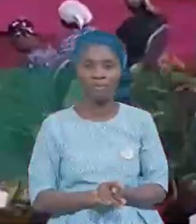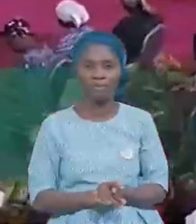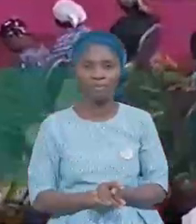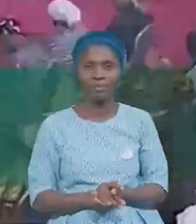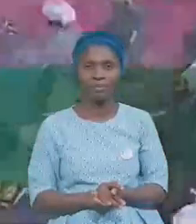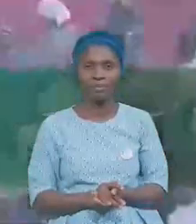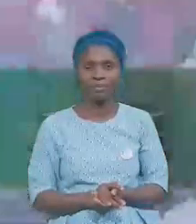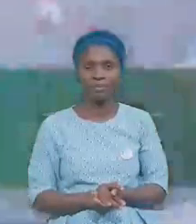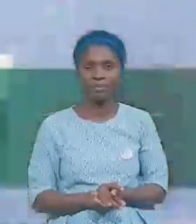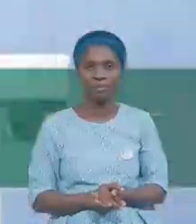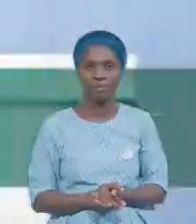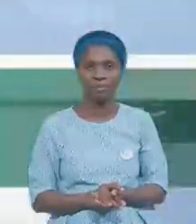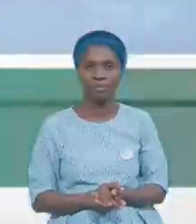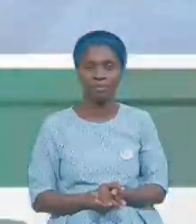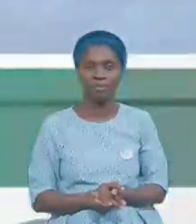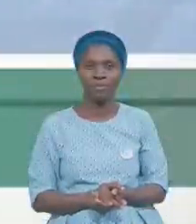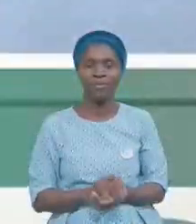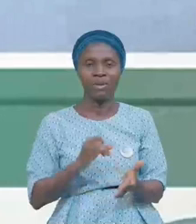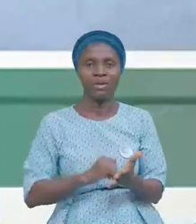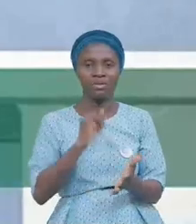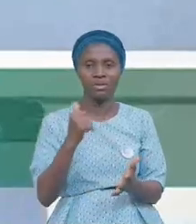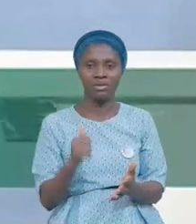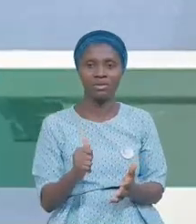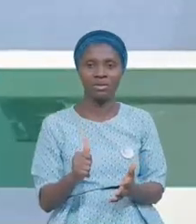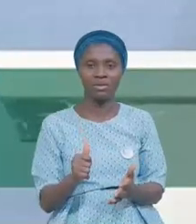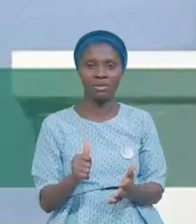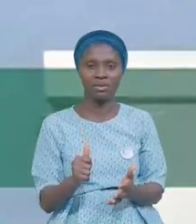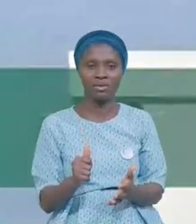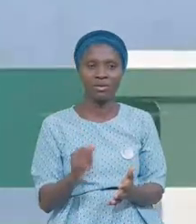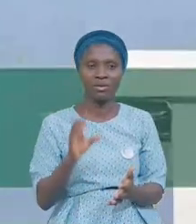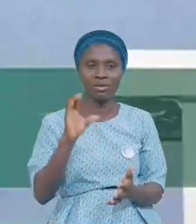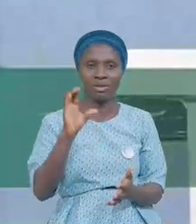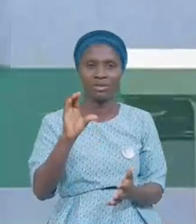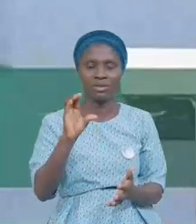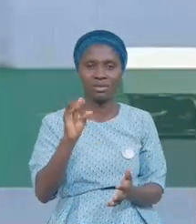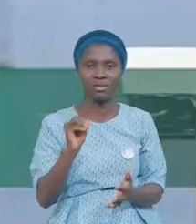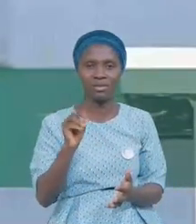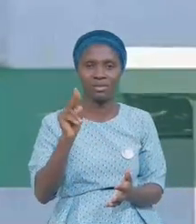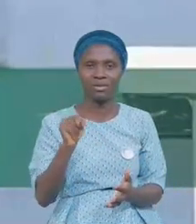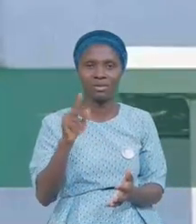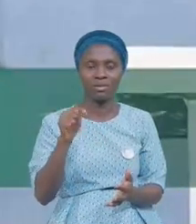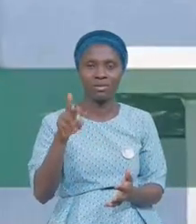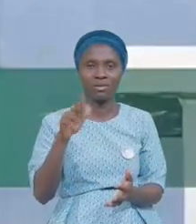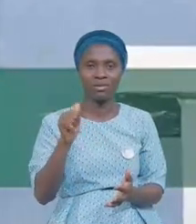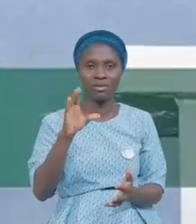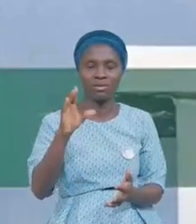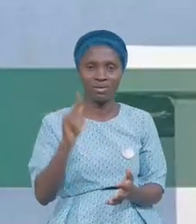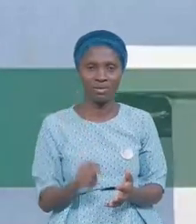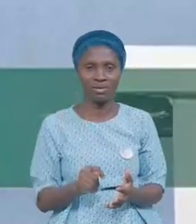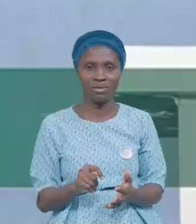J'ai dit c'est un contraste parce que cela ne parle pas de l'église, mais ça parle des gens